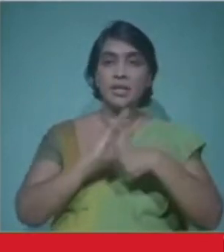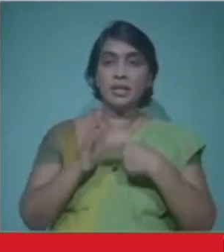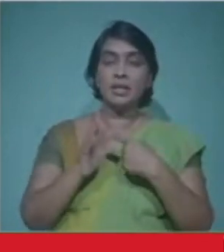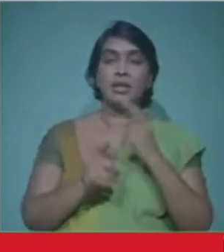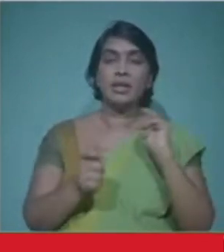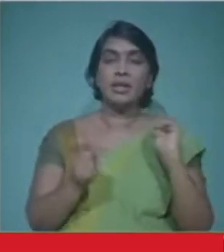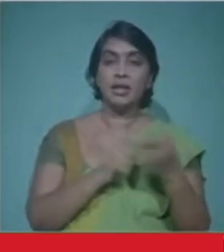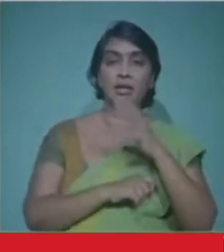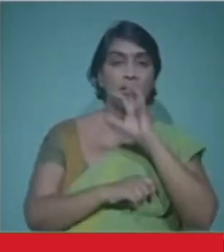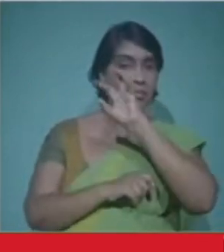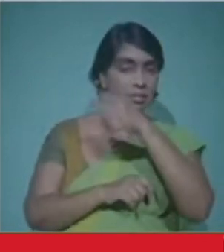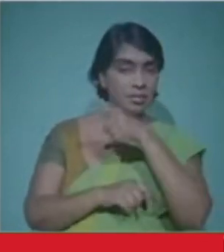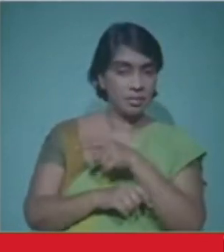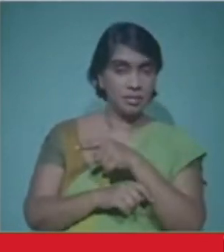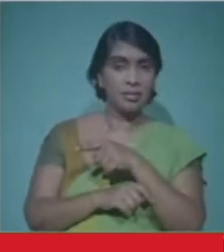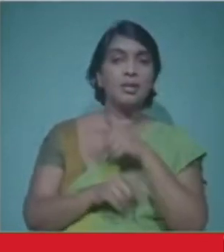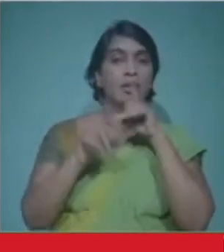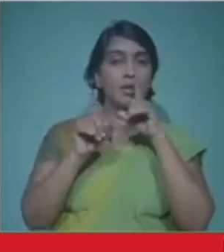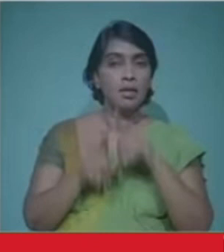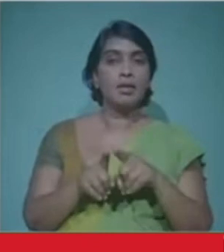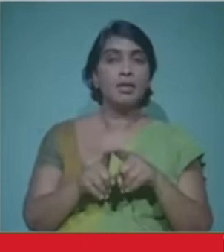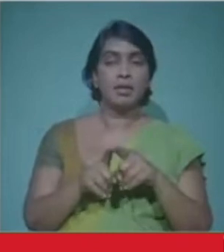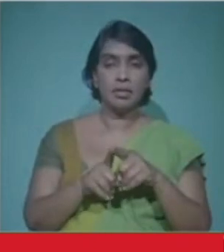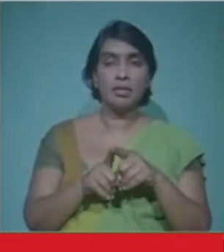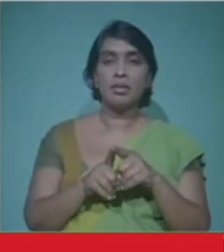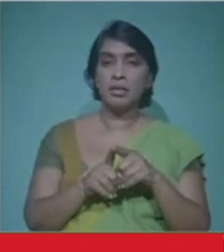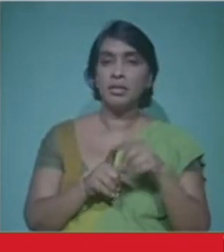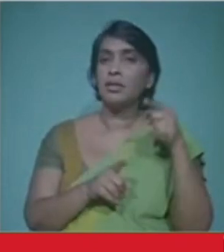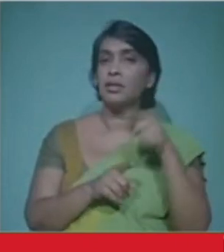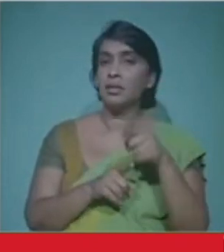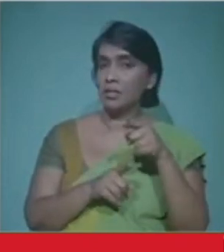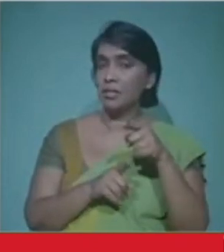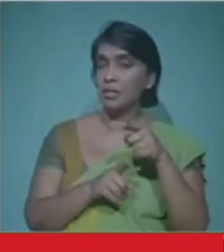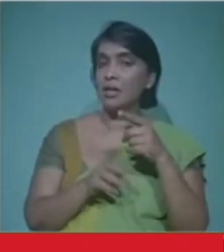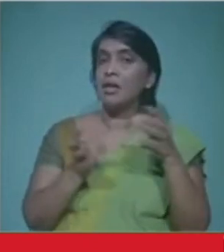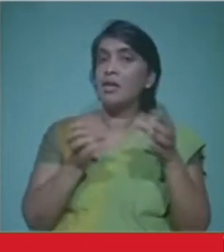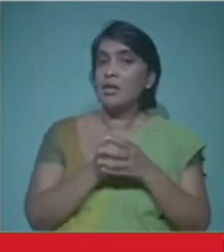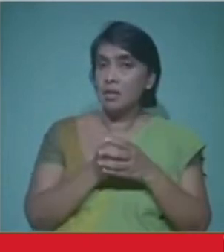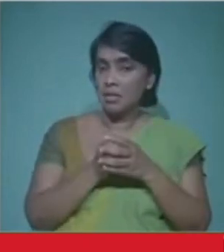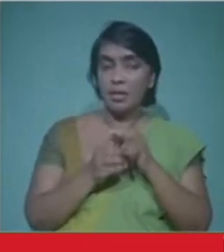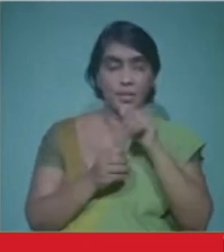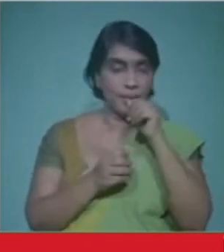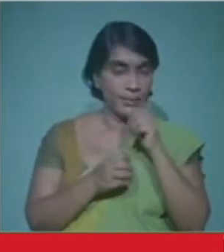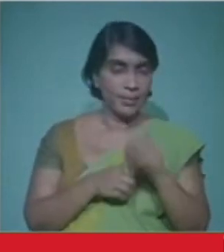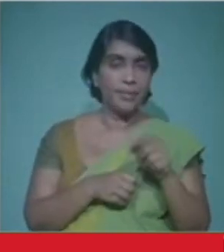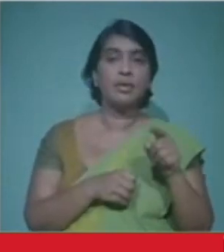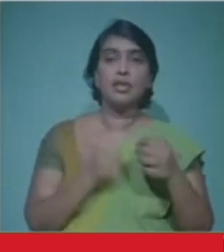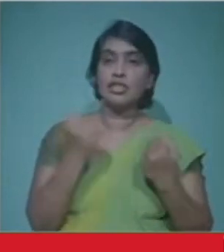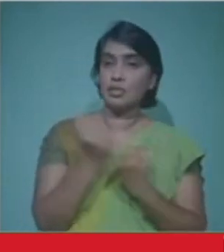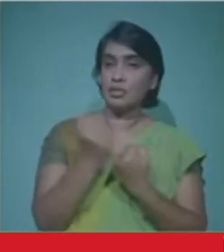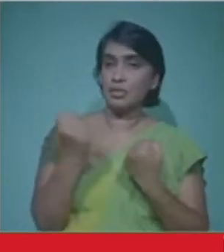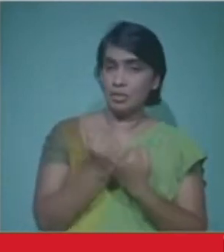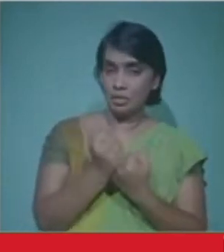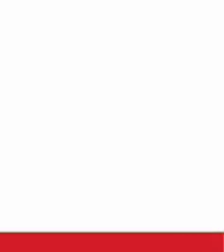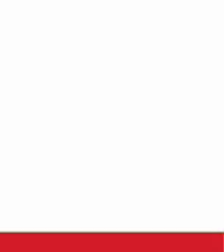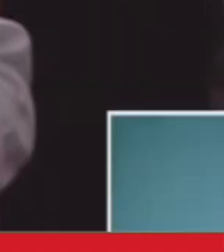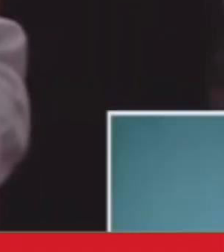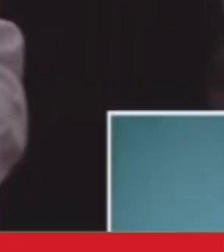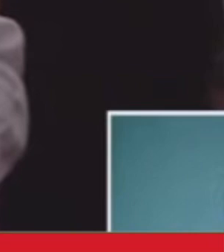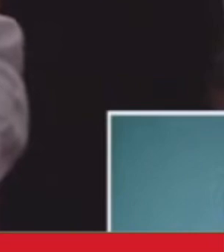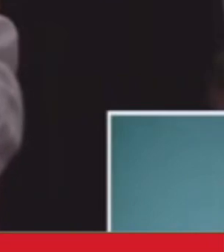ක්‍රිකට් ලාංඡනය තියෙනවා. ඊළඟට මේ තියෙන ෆෙයාර් ප්ලේ තමයි මේකේ අපේ කණ්ඩායමේ නිල ස්පොන්සර්. අපේ ටීස්